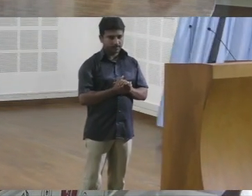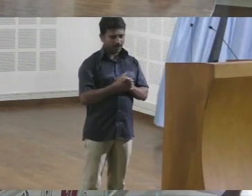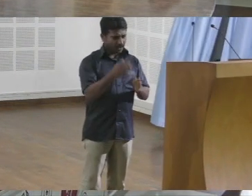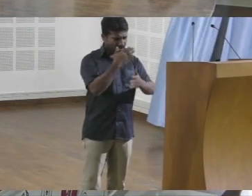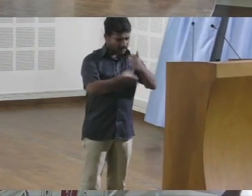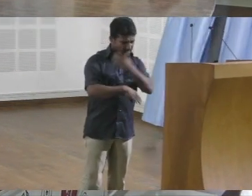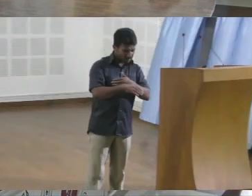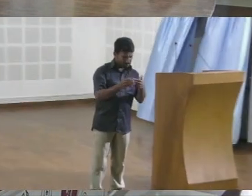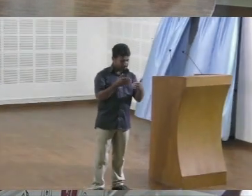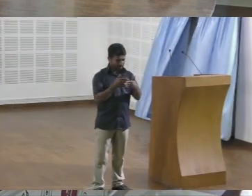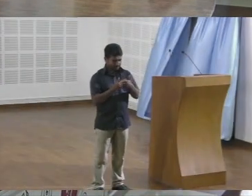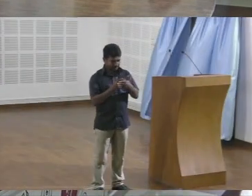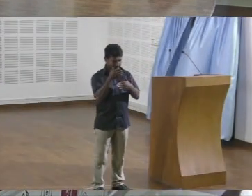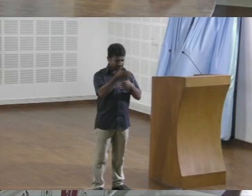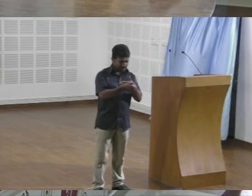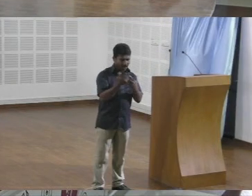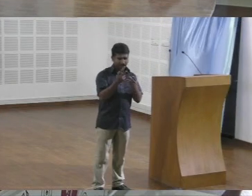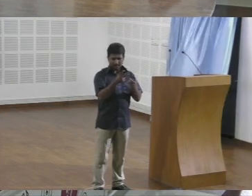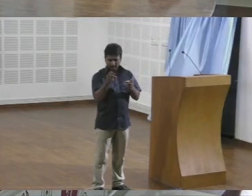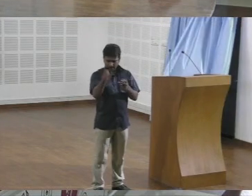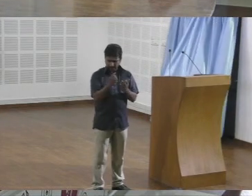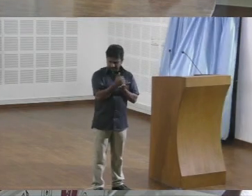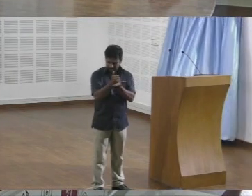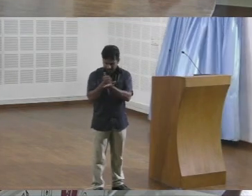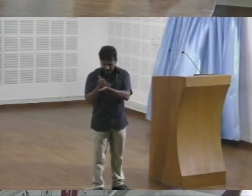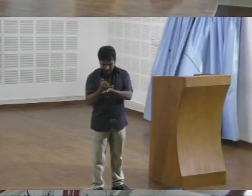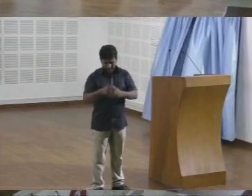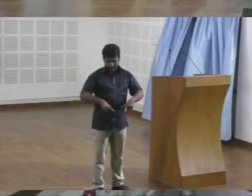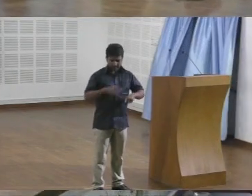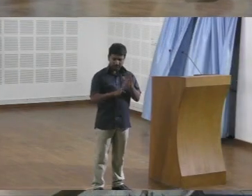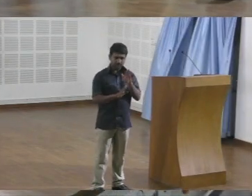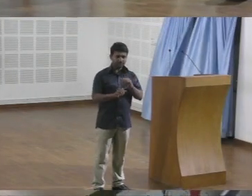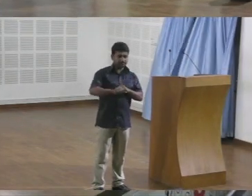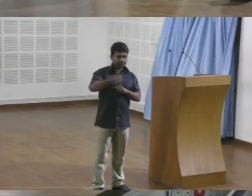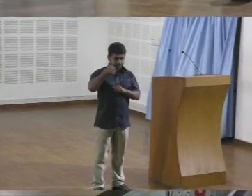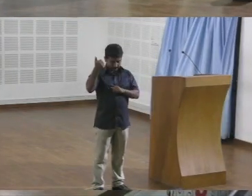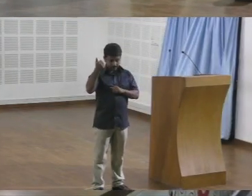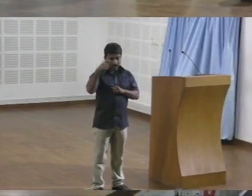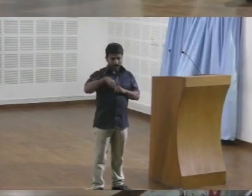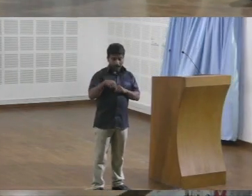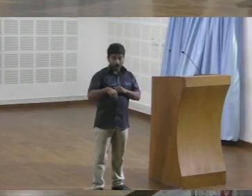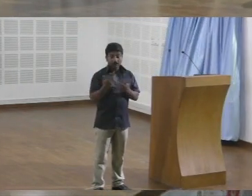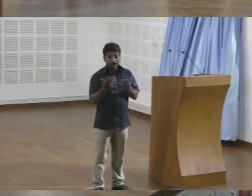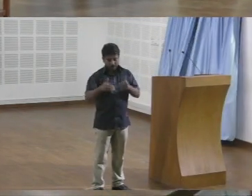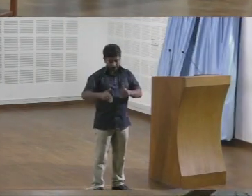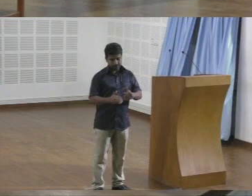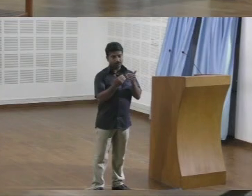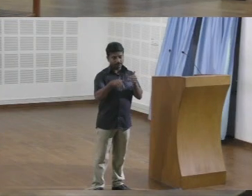വൈകാരികളെ അതിജീവിച്ചും അതിജീവിക്കാൻ സഹായിച്ചും ജീവിതത്തിൽ വിജയം നേടിയ വ്യക്തികളെ പരിചയപ്പെടുത്തുന്ന